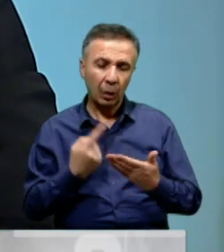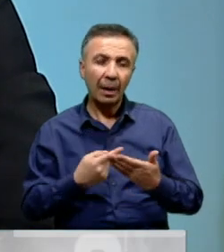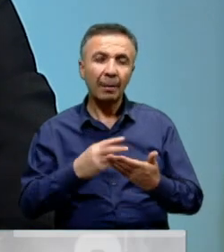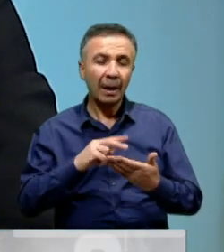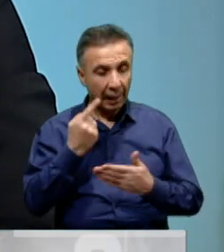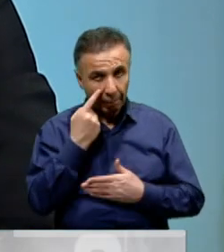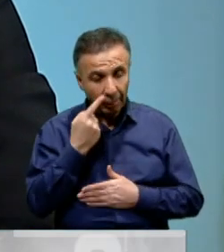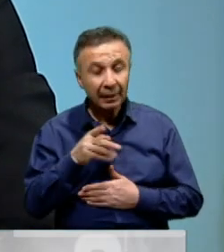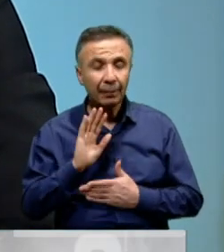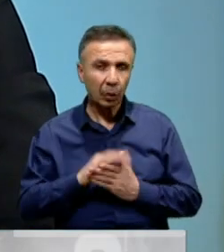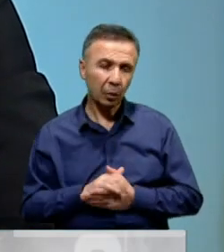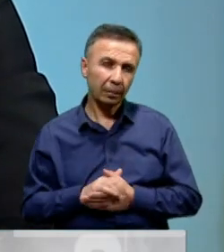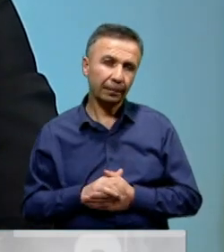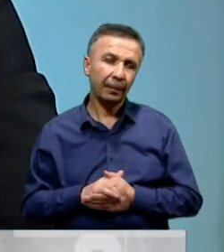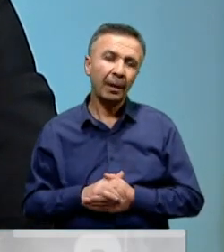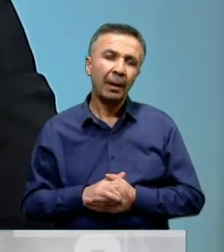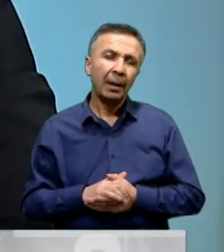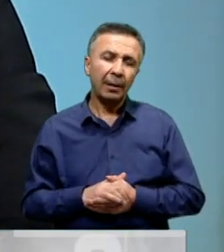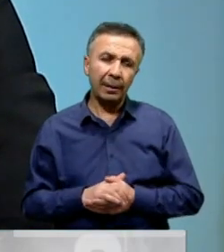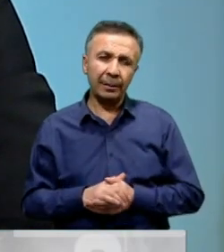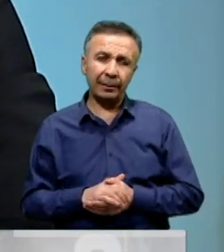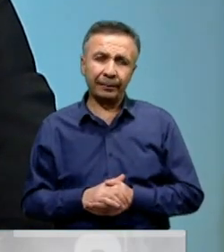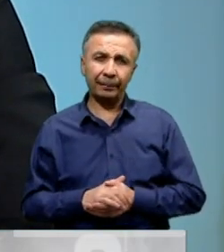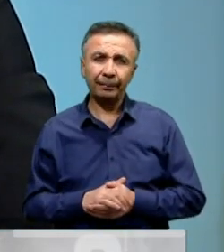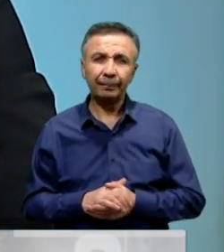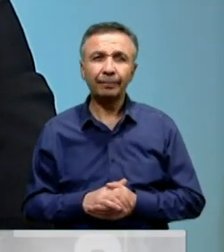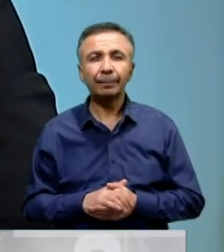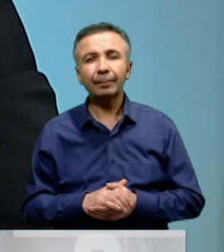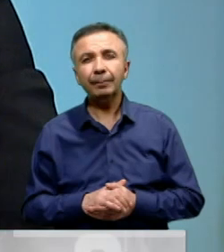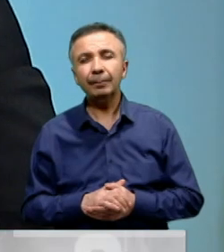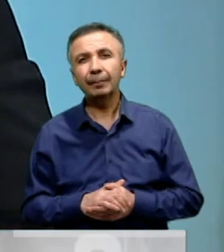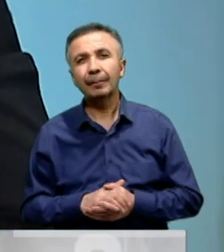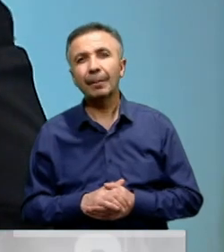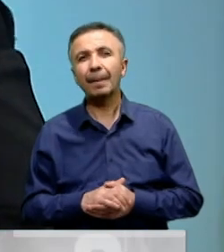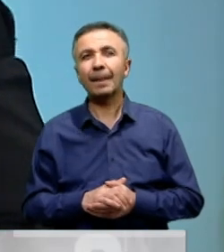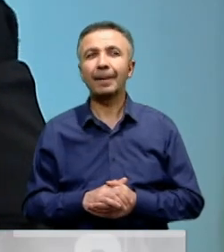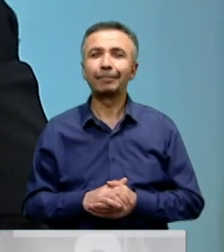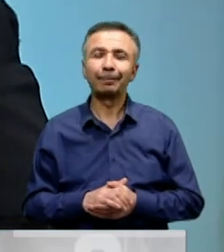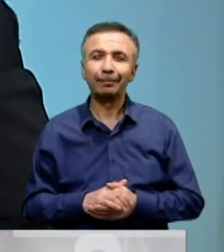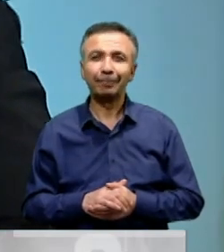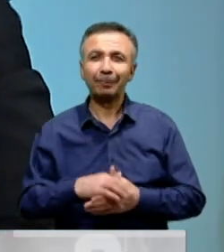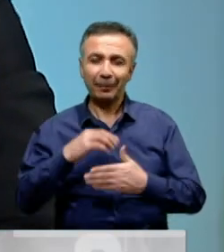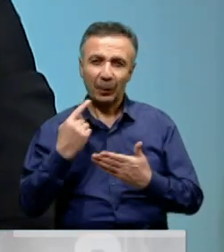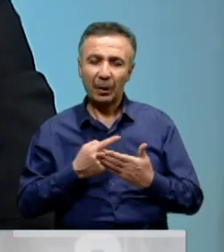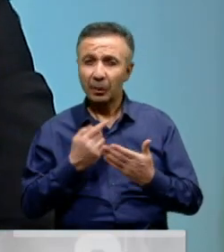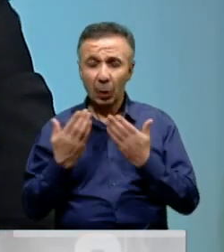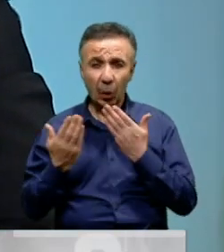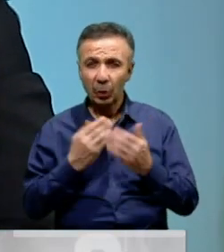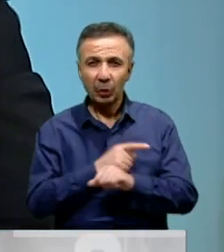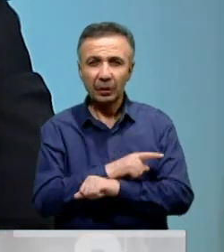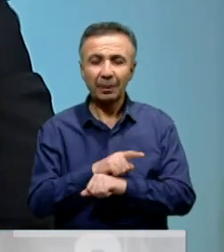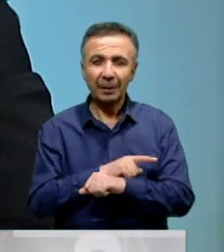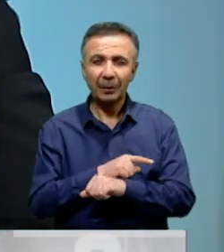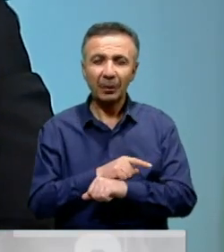izâ kuri'el Kur'ânu festemi'û lehu ve ensitû leallekum turhamûn. Kur'an-ı Kerim okunduğu zaman